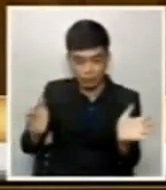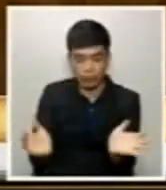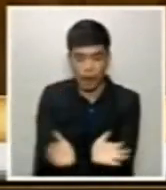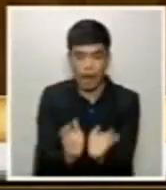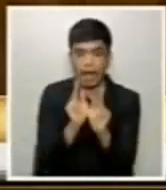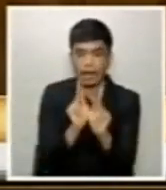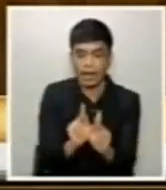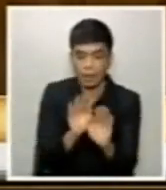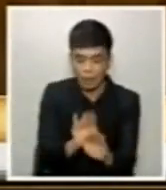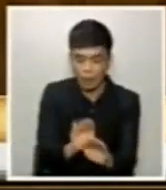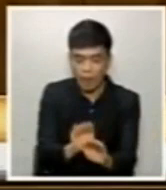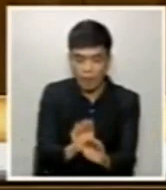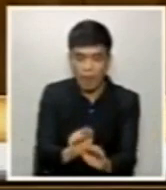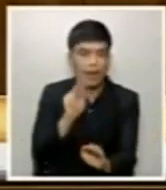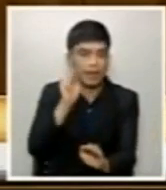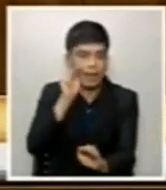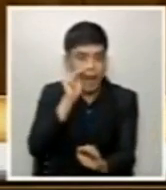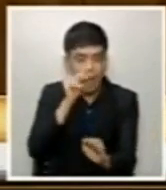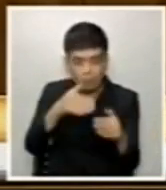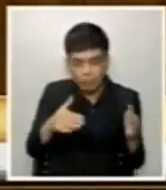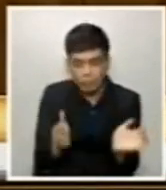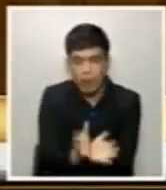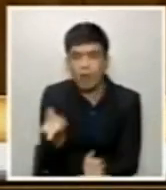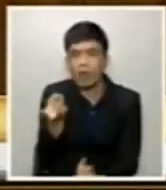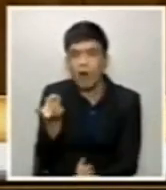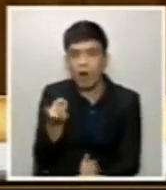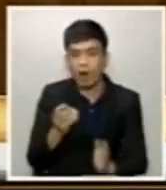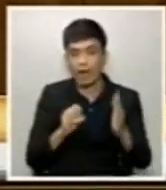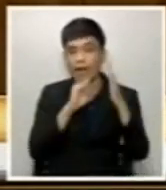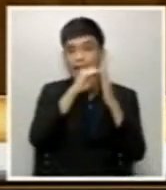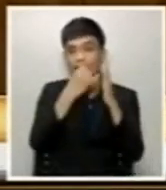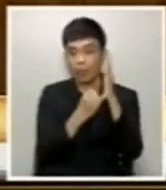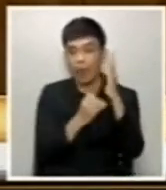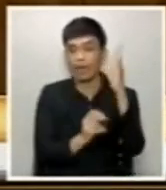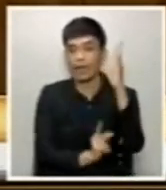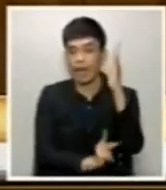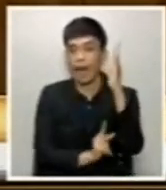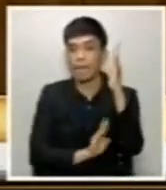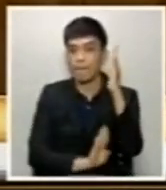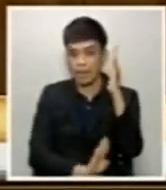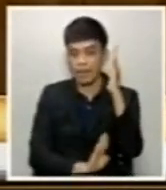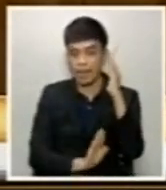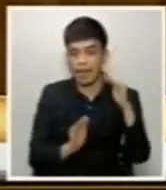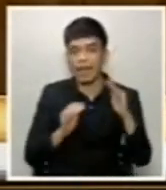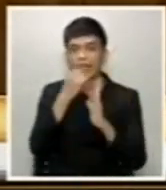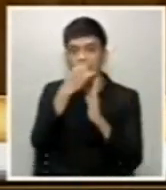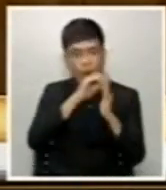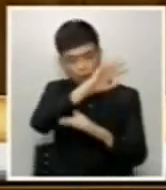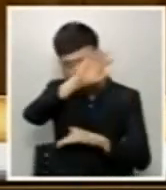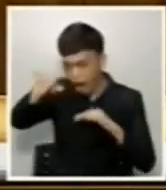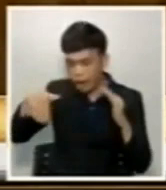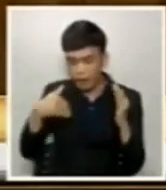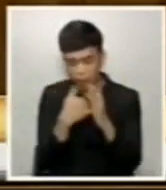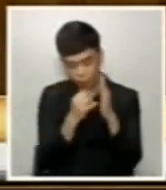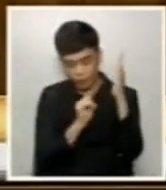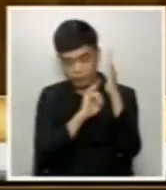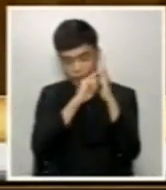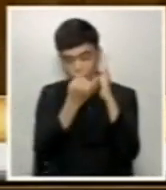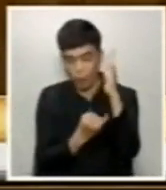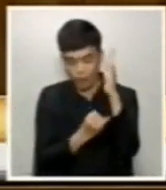ากนะครับโดยในจังหวัดกระบี่ทั้งหมดนะครับมีพื้นที่เก็บกักน้ำทั้งจังหวัดเนี่ยประมาณ